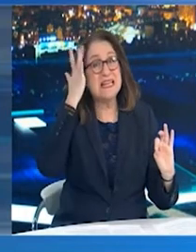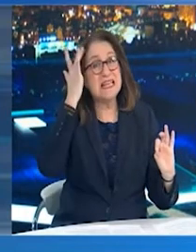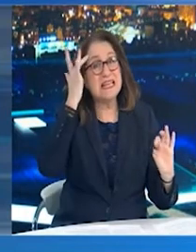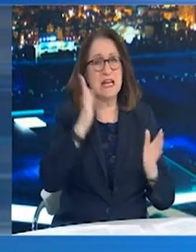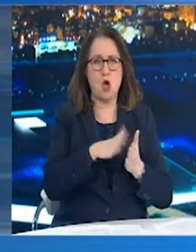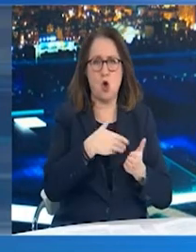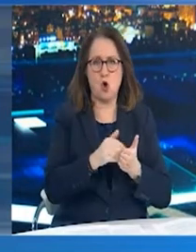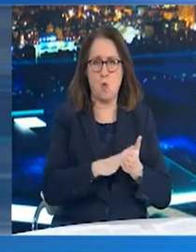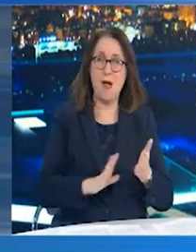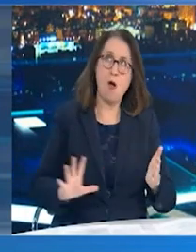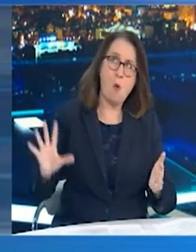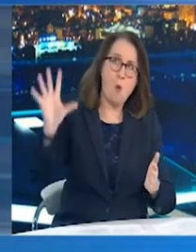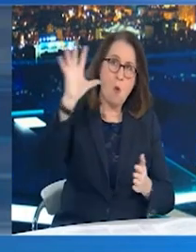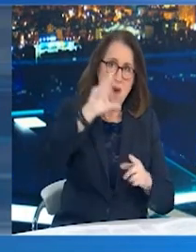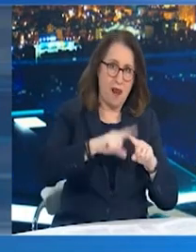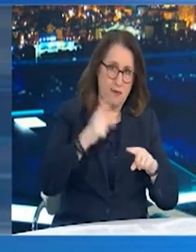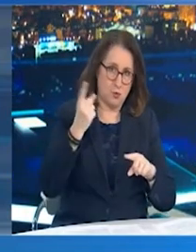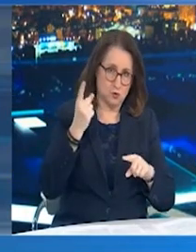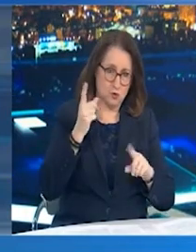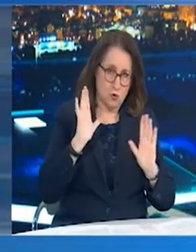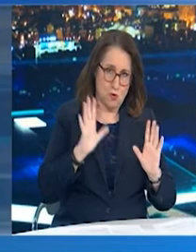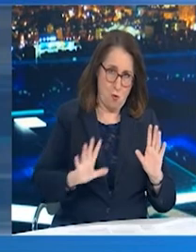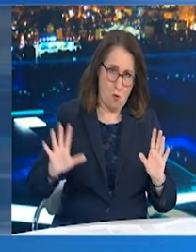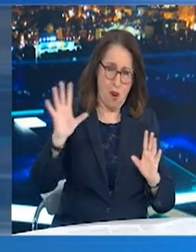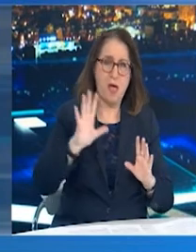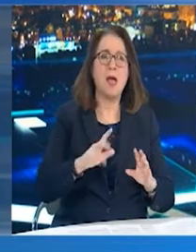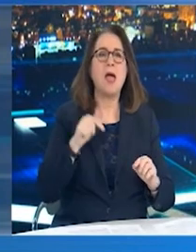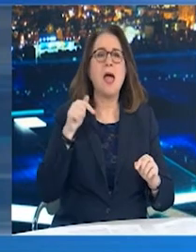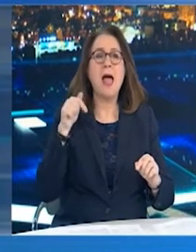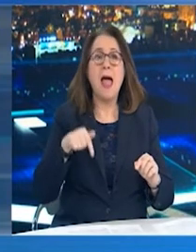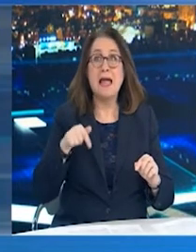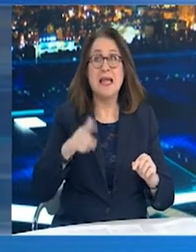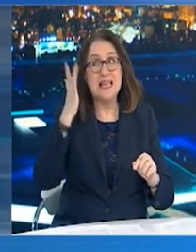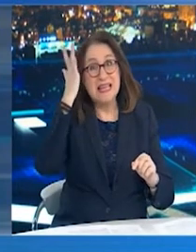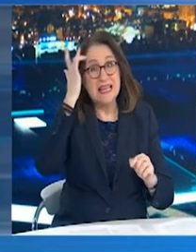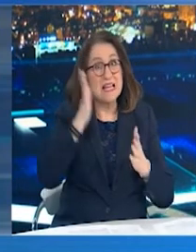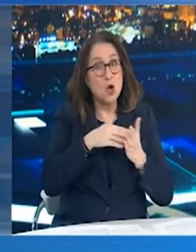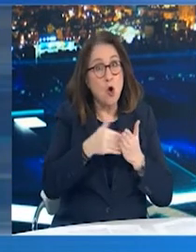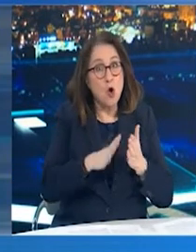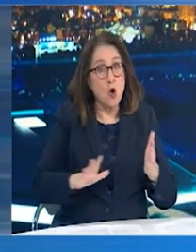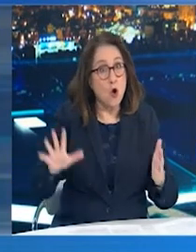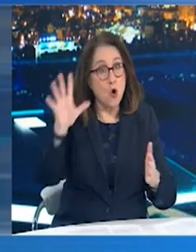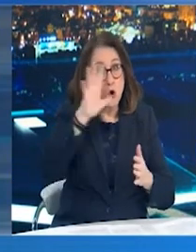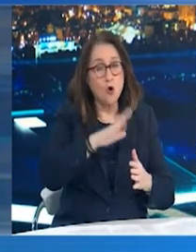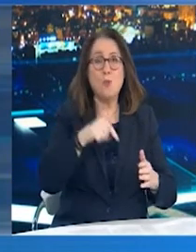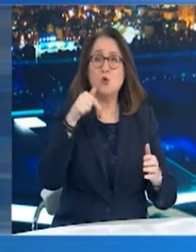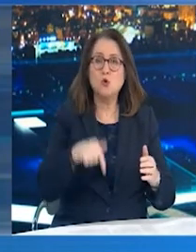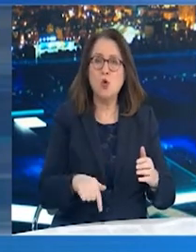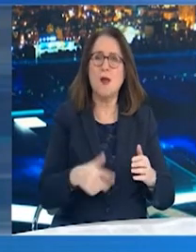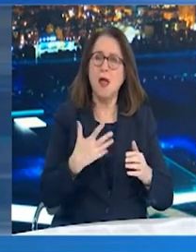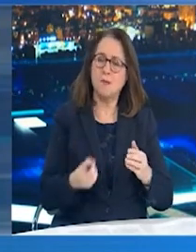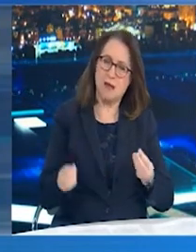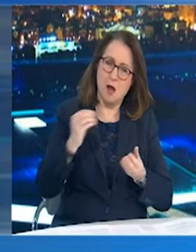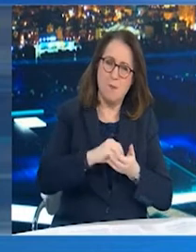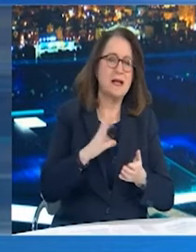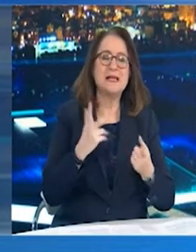επιτήρησης στις κίτρινες περιοχές. Στο επίπεδο αυτό και μετά από εισήγηση της Επιτροπής των Επιδημιολόγων μας, θα ισχύουν τα εξής πλέον των οριζοντιών μέτρων.